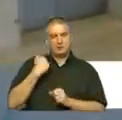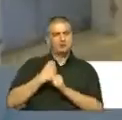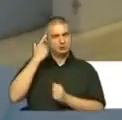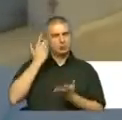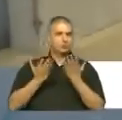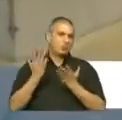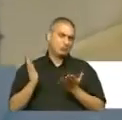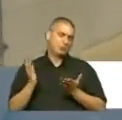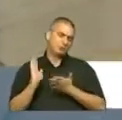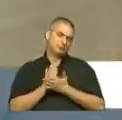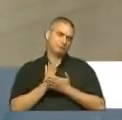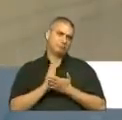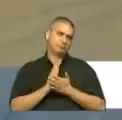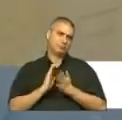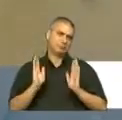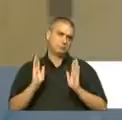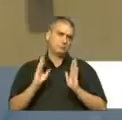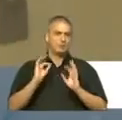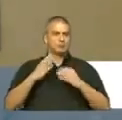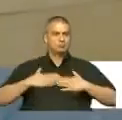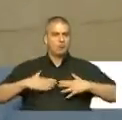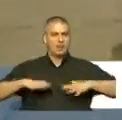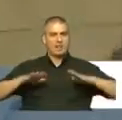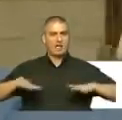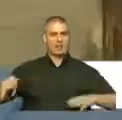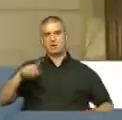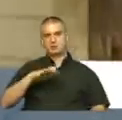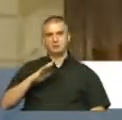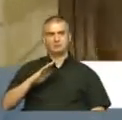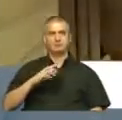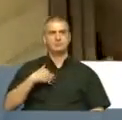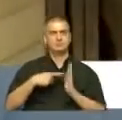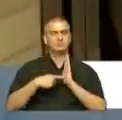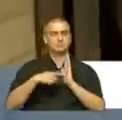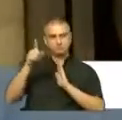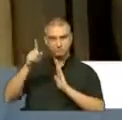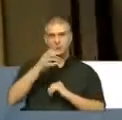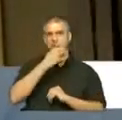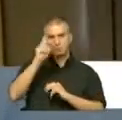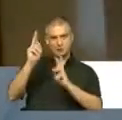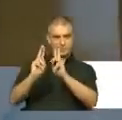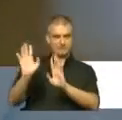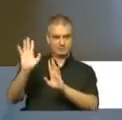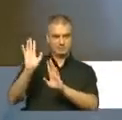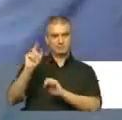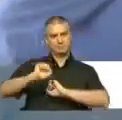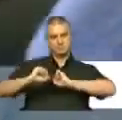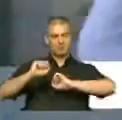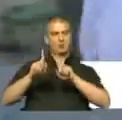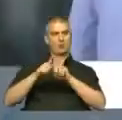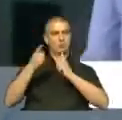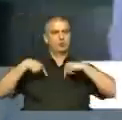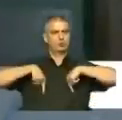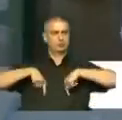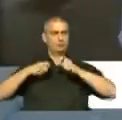דעת ופשוט כדי להרגיע את הרוחות, לשדר לו שמוטב שיפסיק וינהג כיור